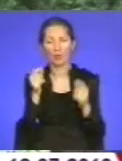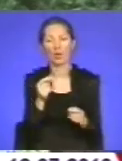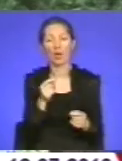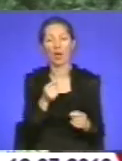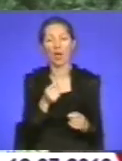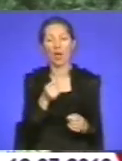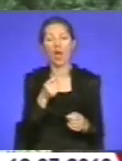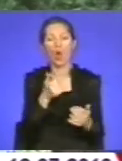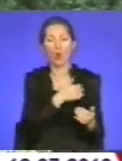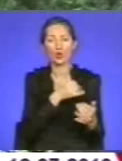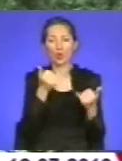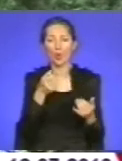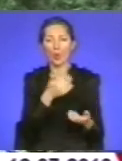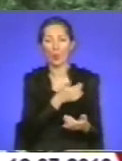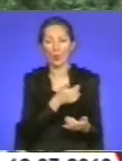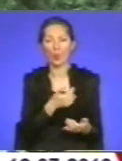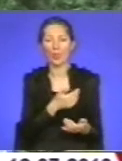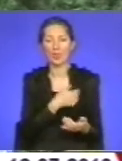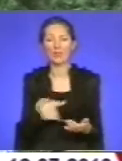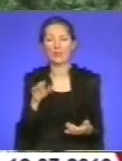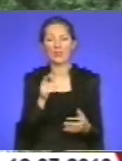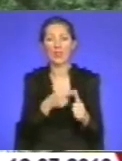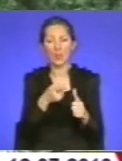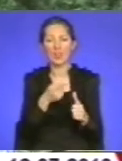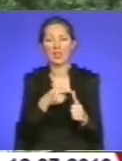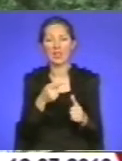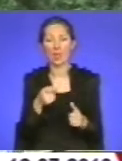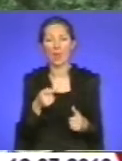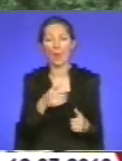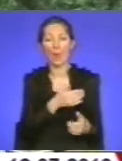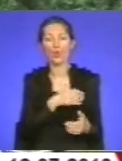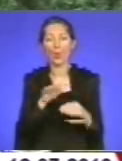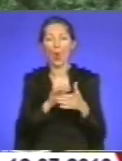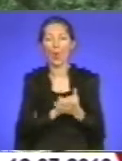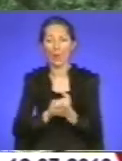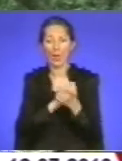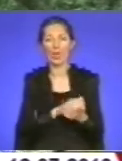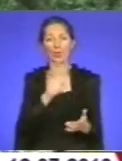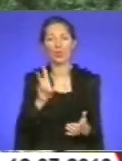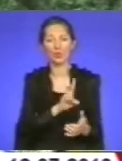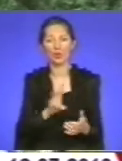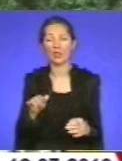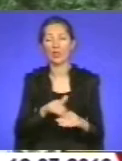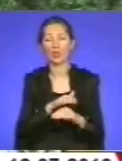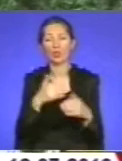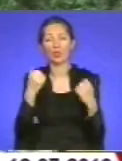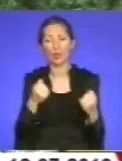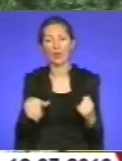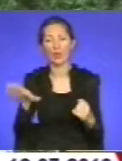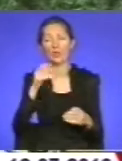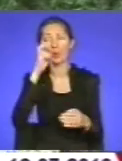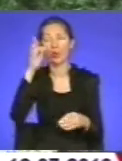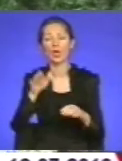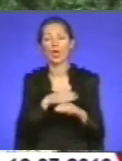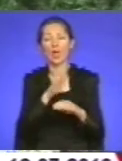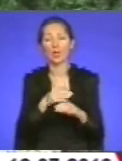хочу побажати всім іменинникам того миру Божого, того Божого благословення, доброго здоров'я, всіх Божих ласк, а саме в першу чергу